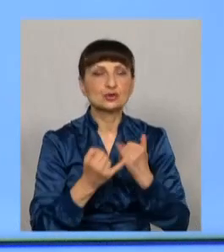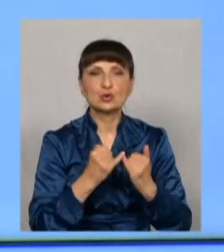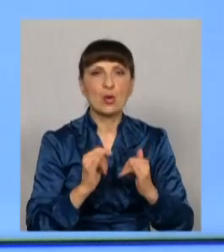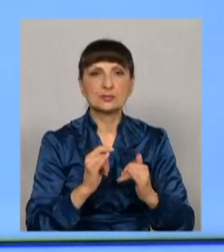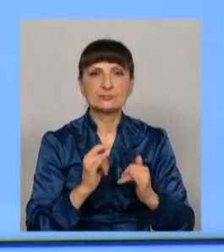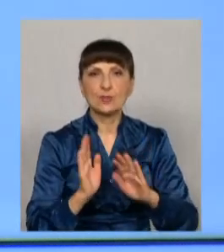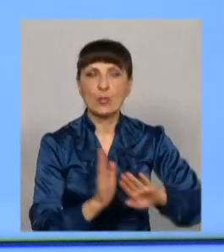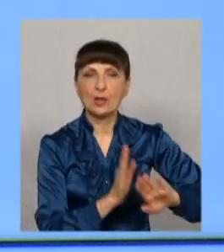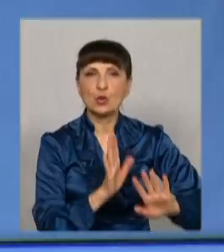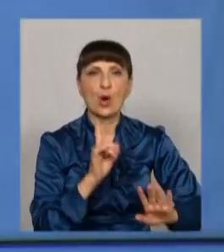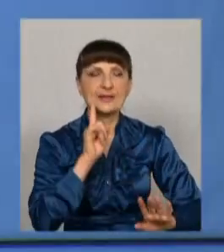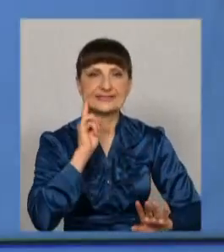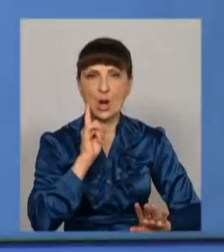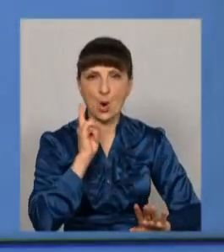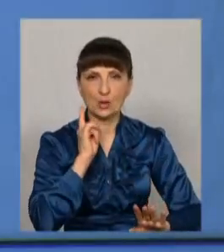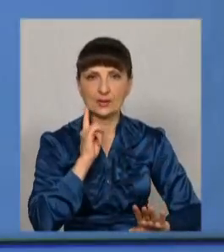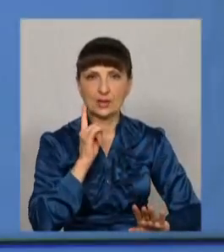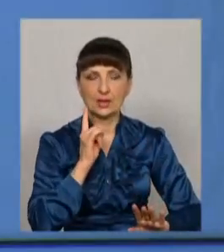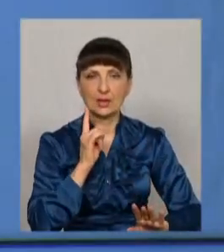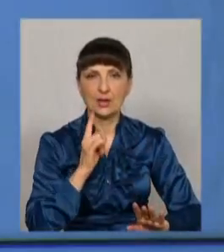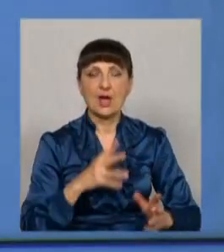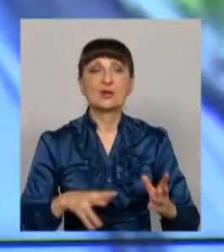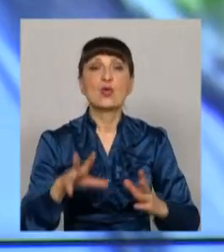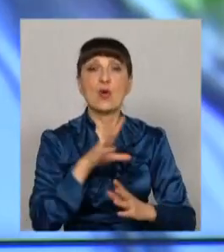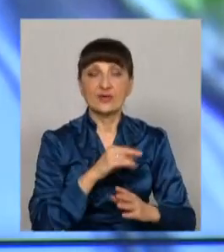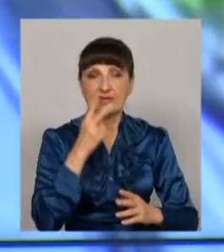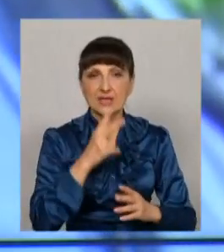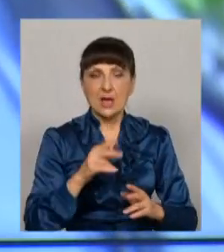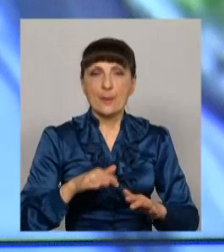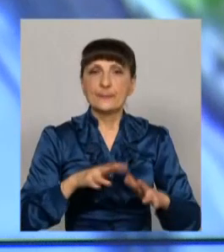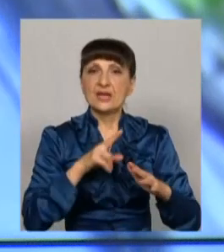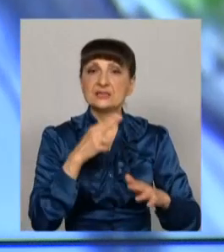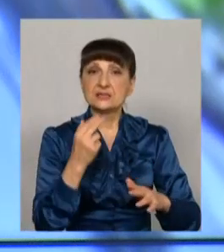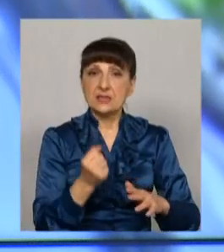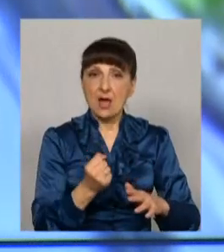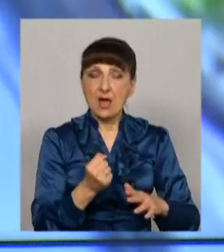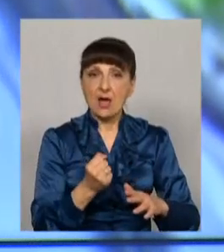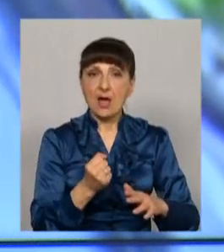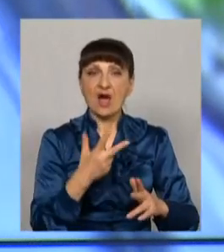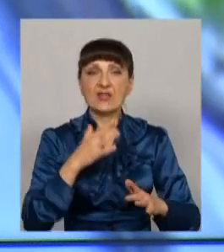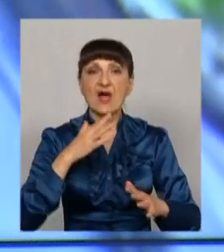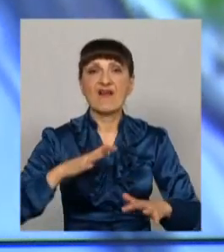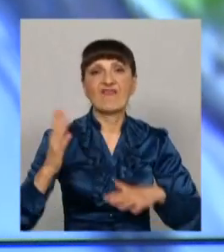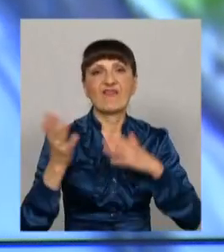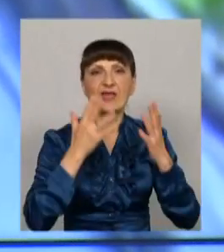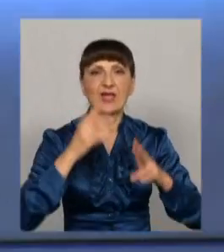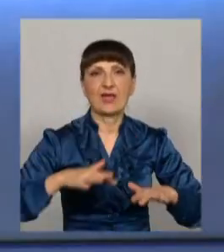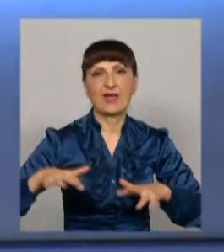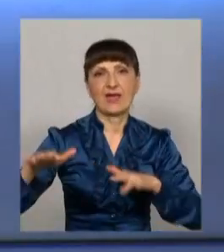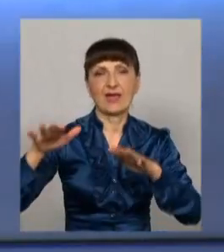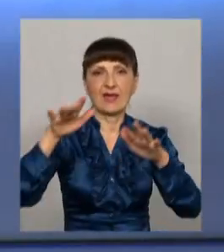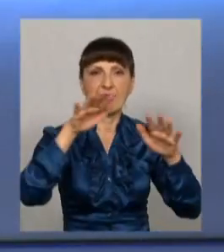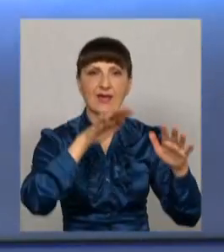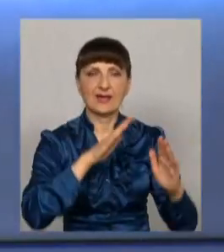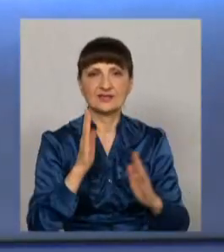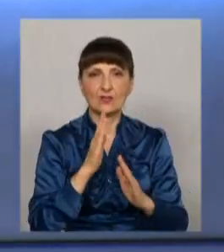а зеленые. Ну, все, видите, пыльца растений, она ветроопыляемая. Поэтому